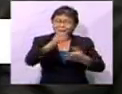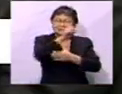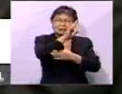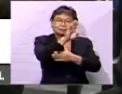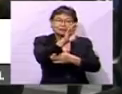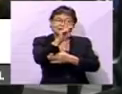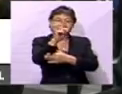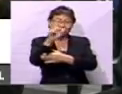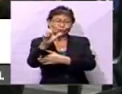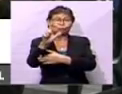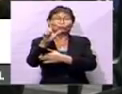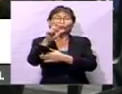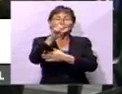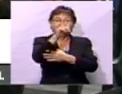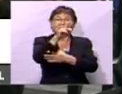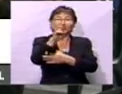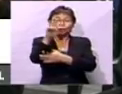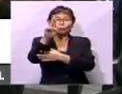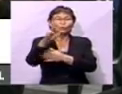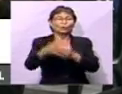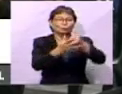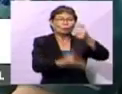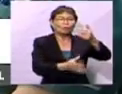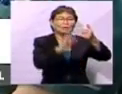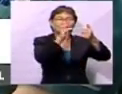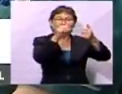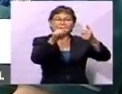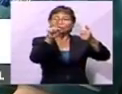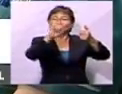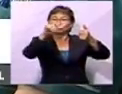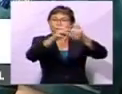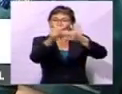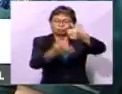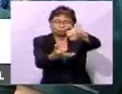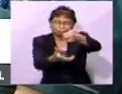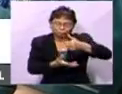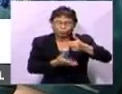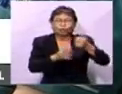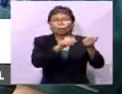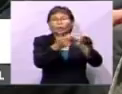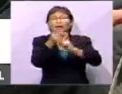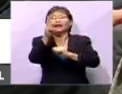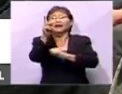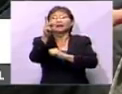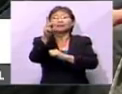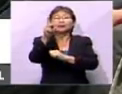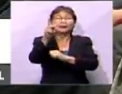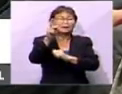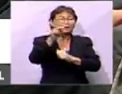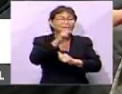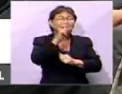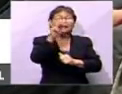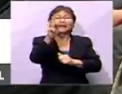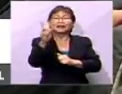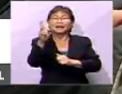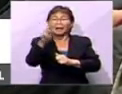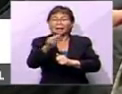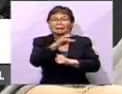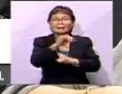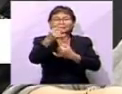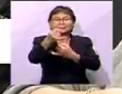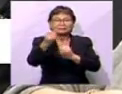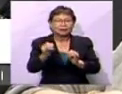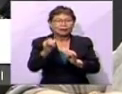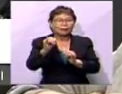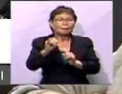DBKU telah menerima peruntukan 6.1 juta ringgit oleh Kementerian Dalam Negeri dan Jabatan Kerajaan Tempatan di bawah